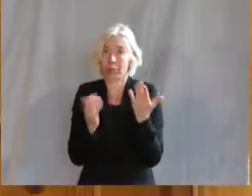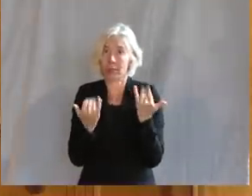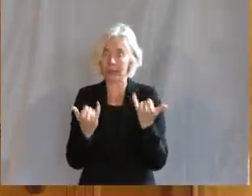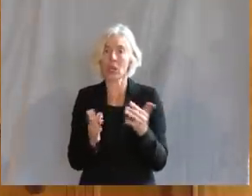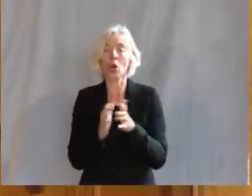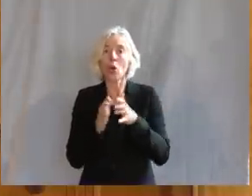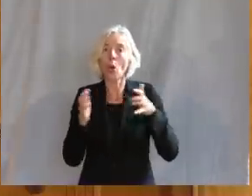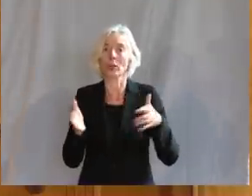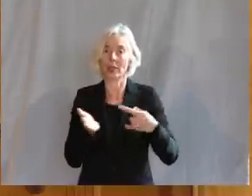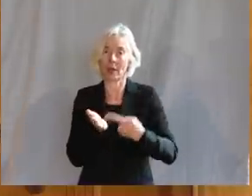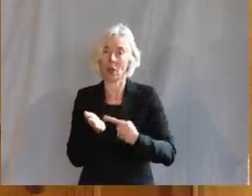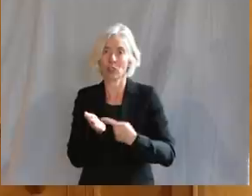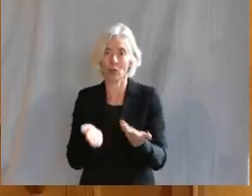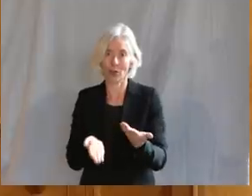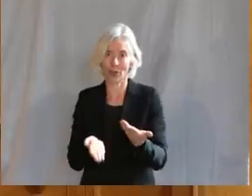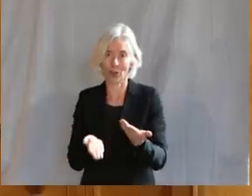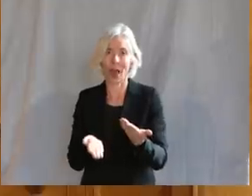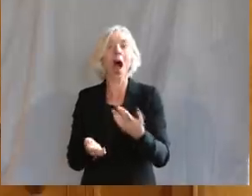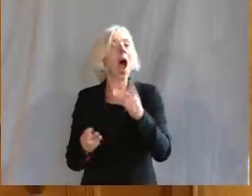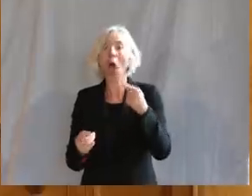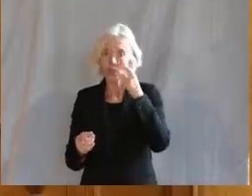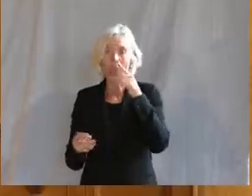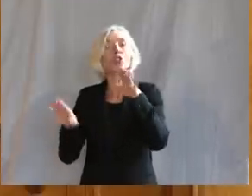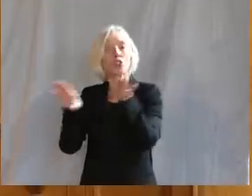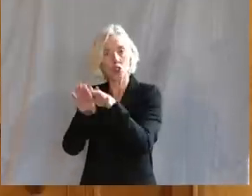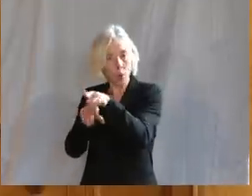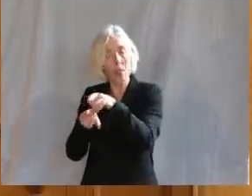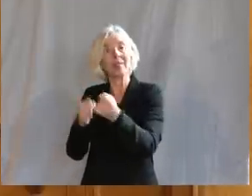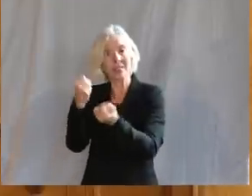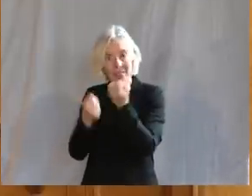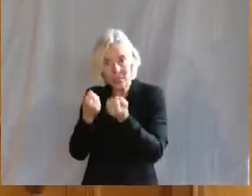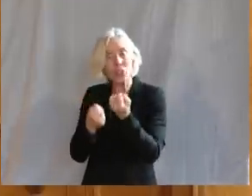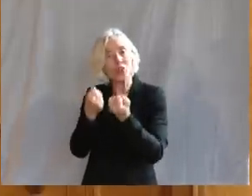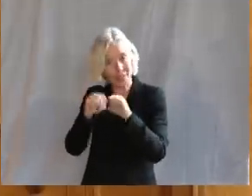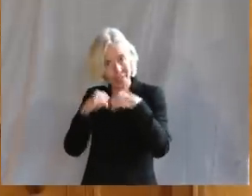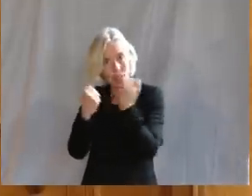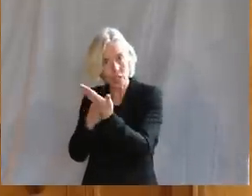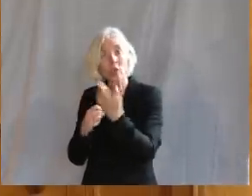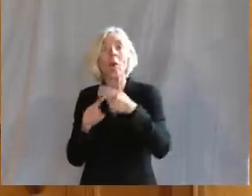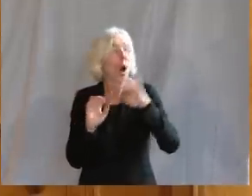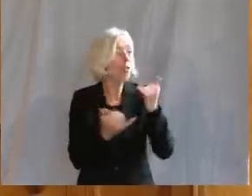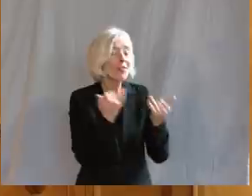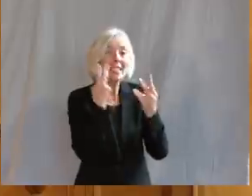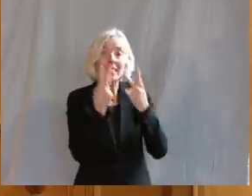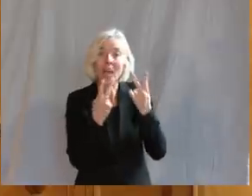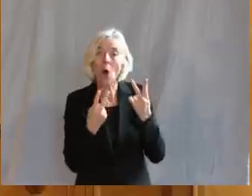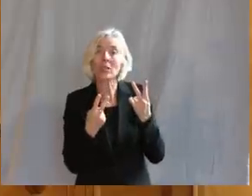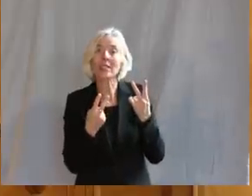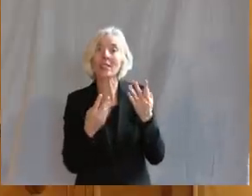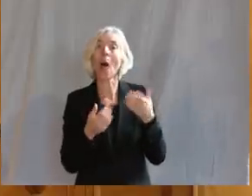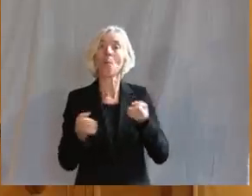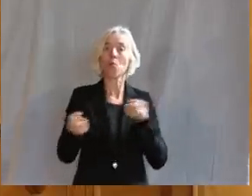Schulen, sondern allein schon auf dem Schulweg, wenn vermehrt der ÖPNV genutzt wird. Bisher haben die Stadtwerke ja seit